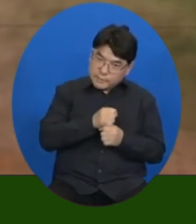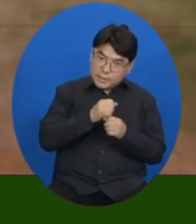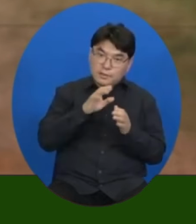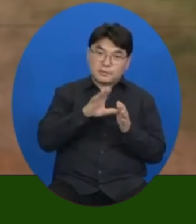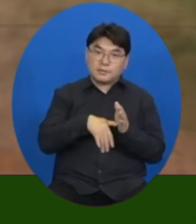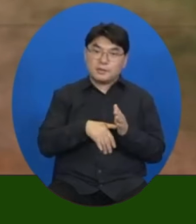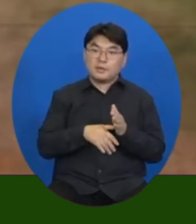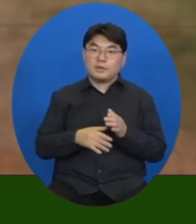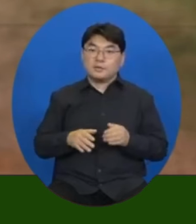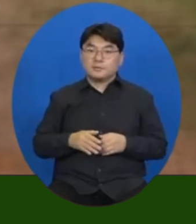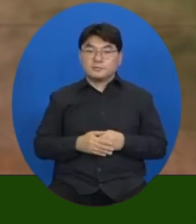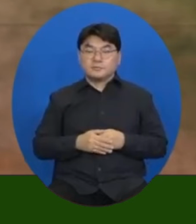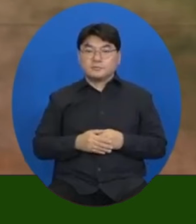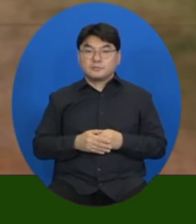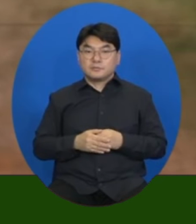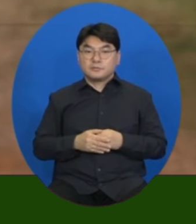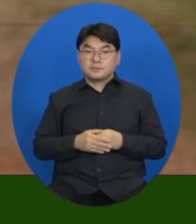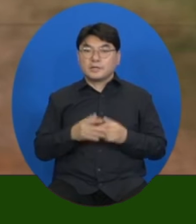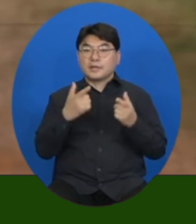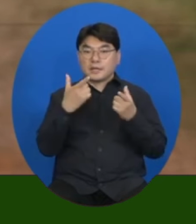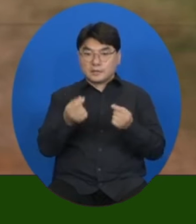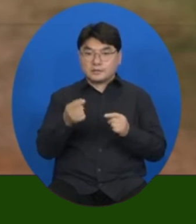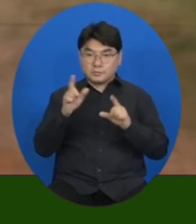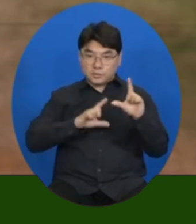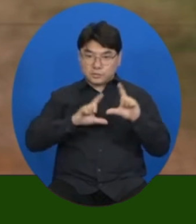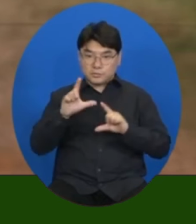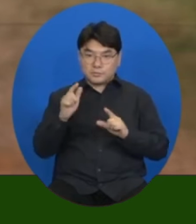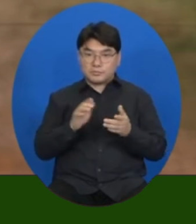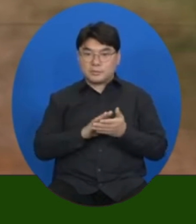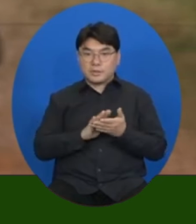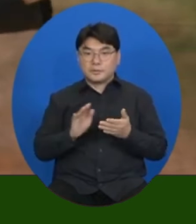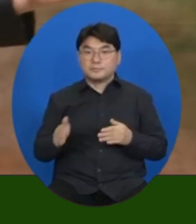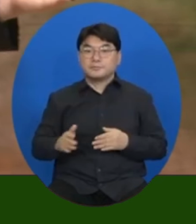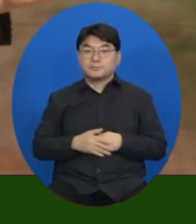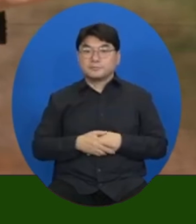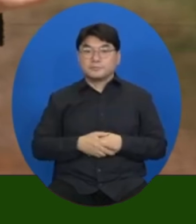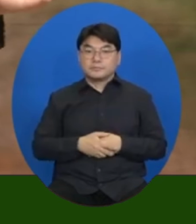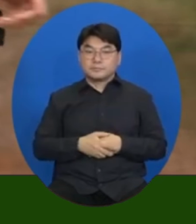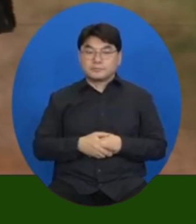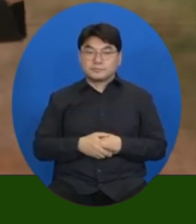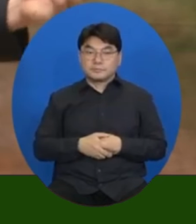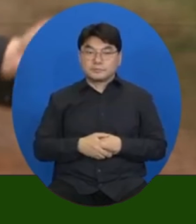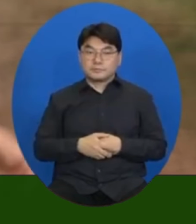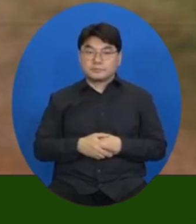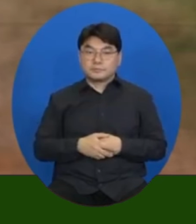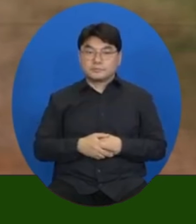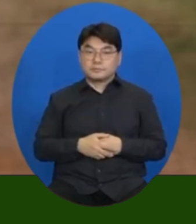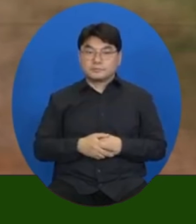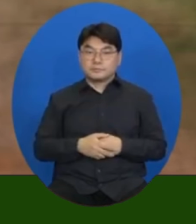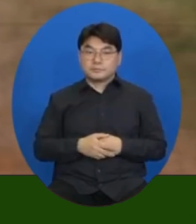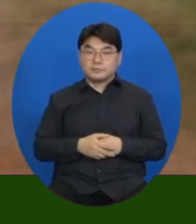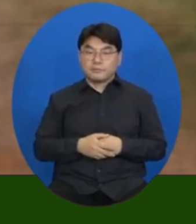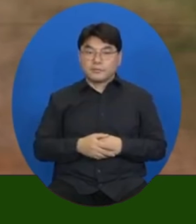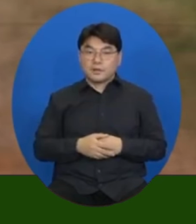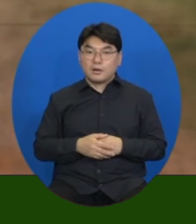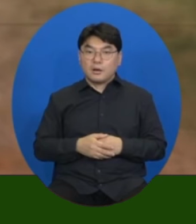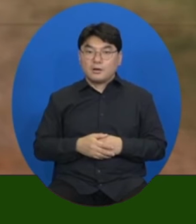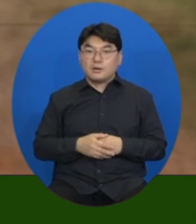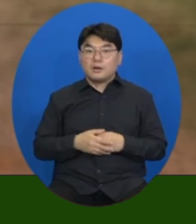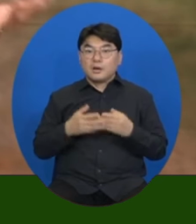사람이 입니다 어떤 사람이 한 장례 시장에서 다른 친구에게 물었대요 아 그 친구가 얼마나 남기고